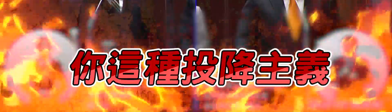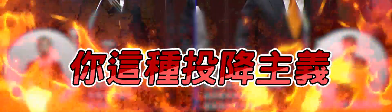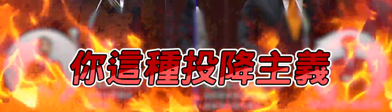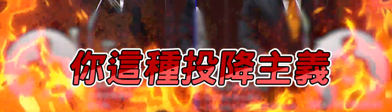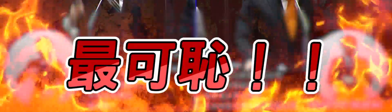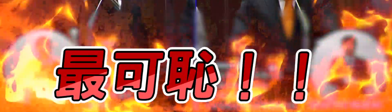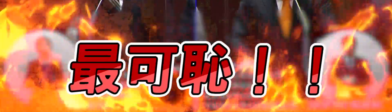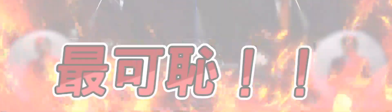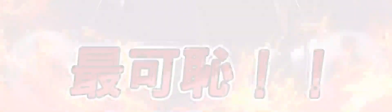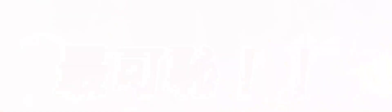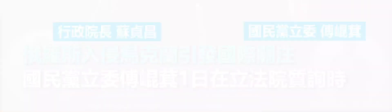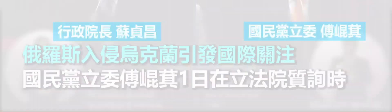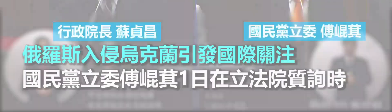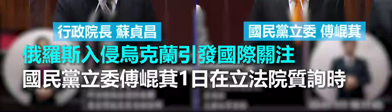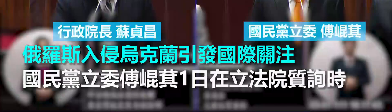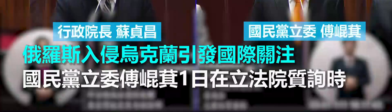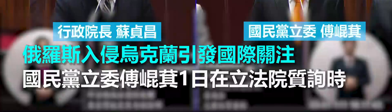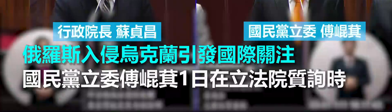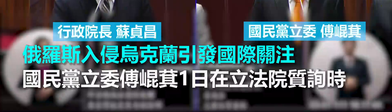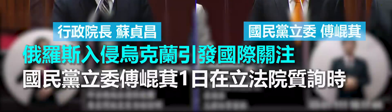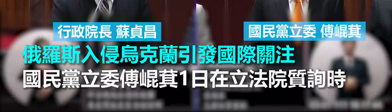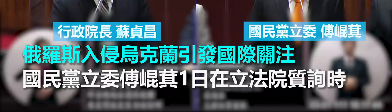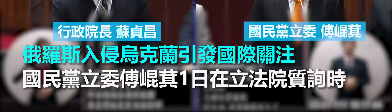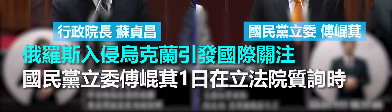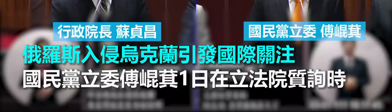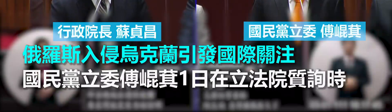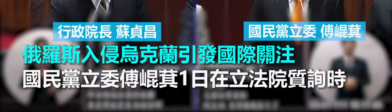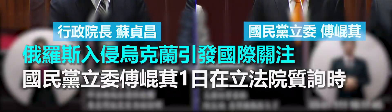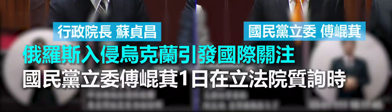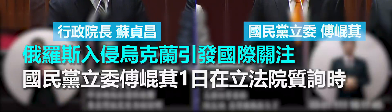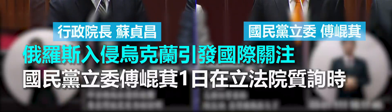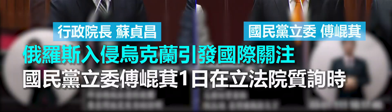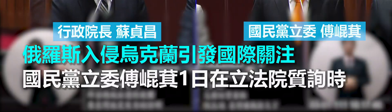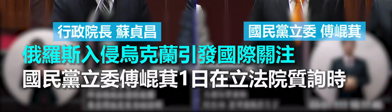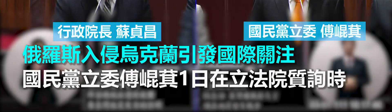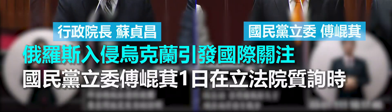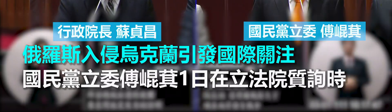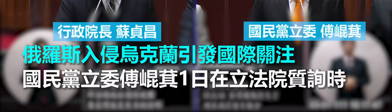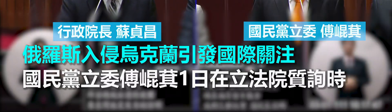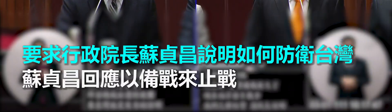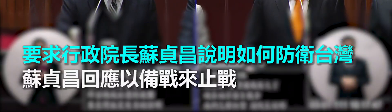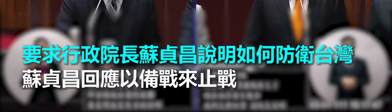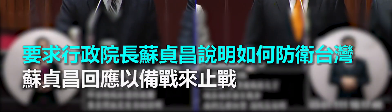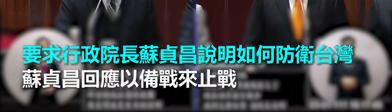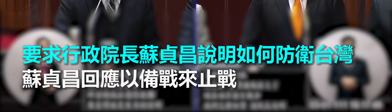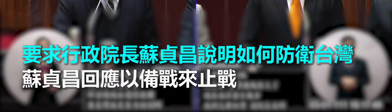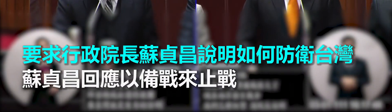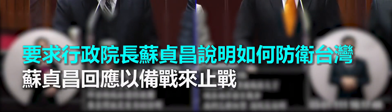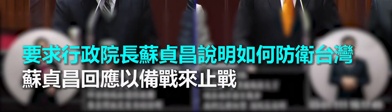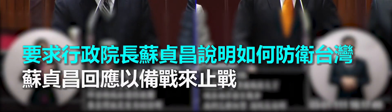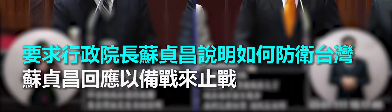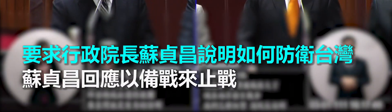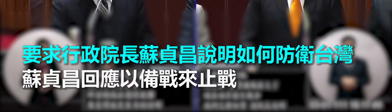投降主义最可耻。我们对于来犯敌人，无论是他怎么样子来犯，